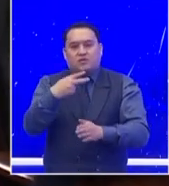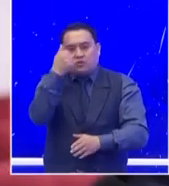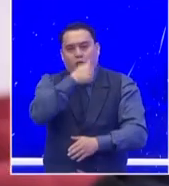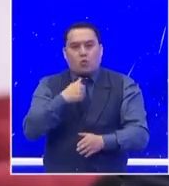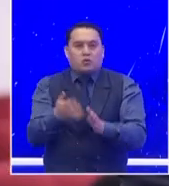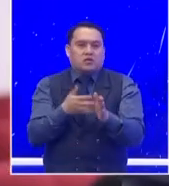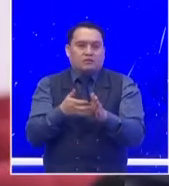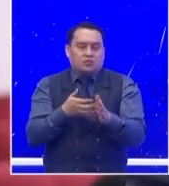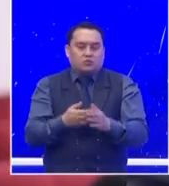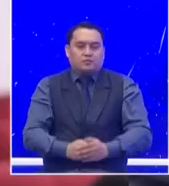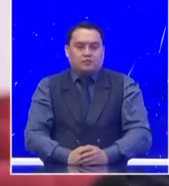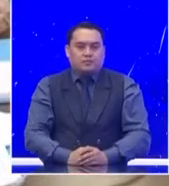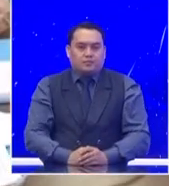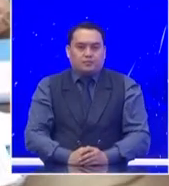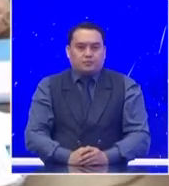2020 год.